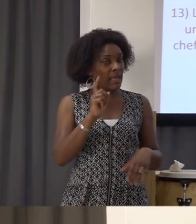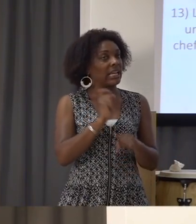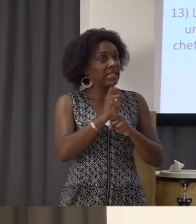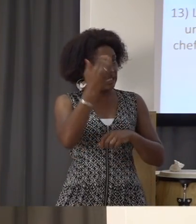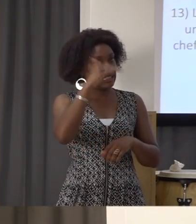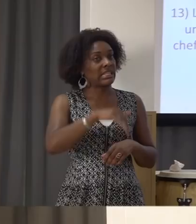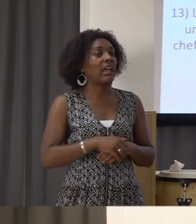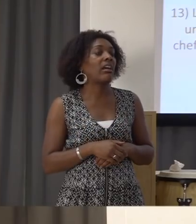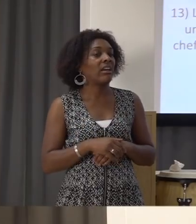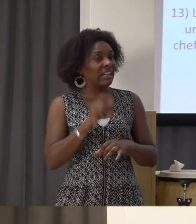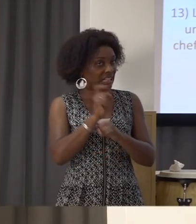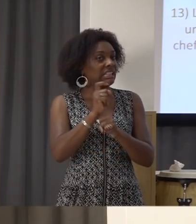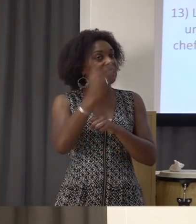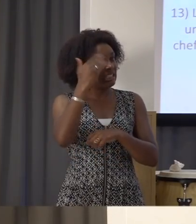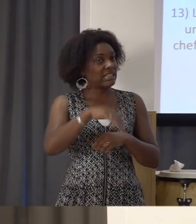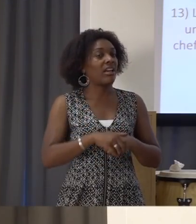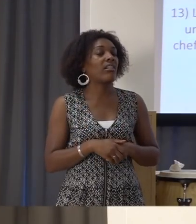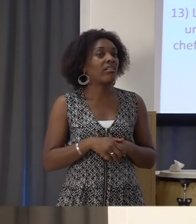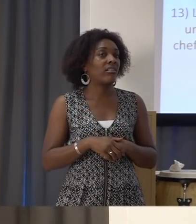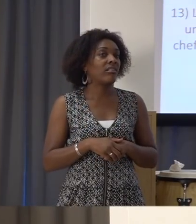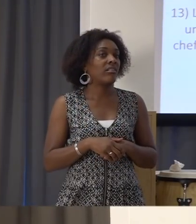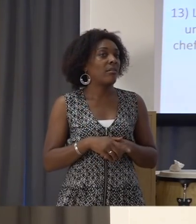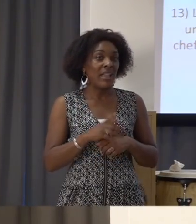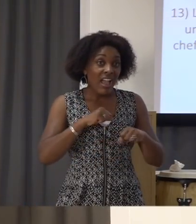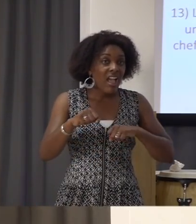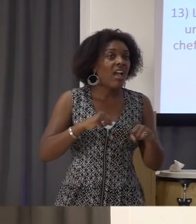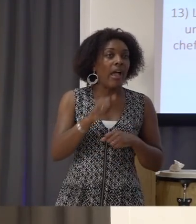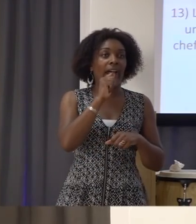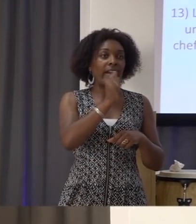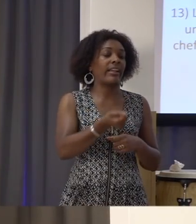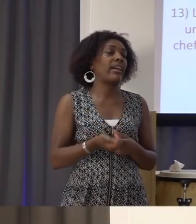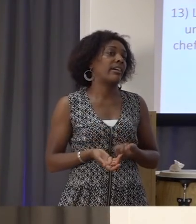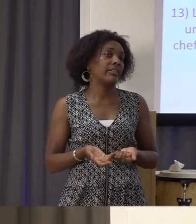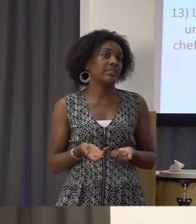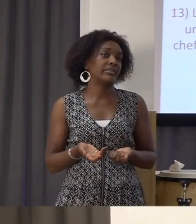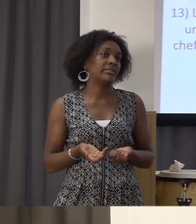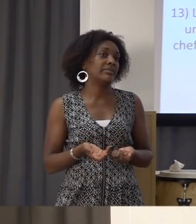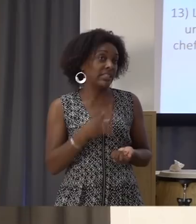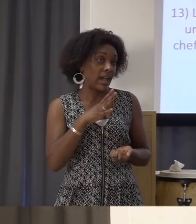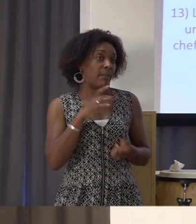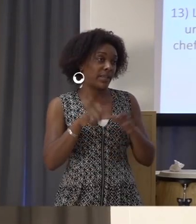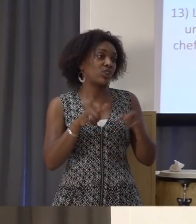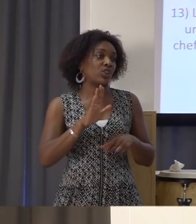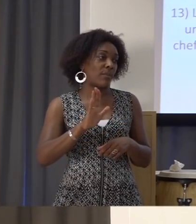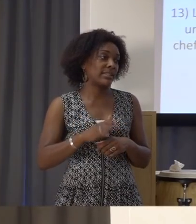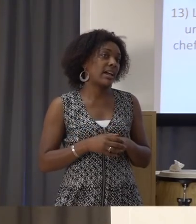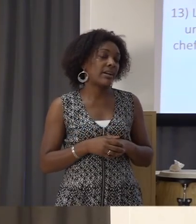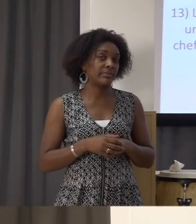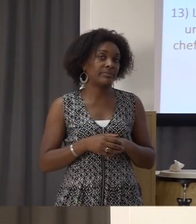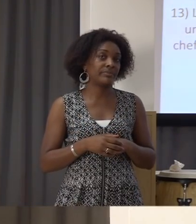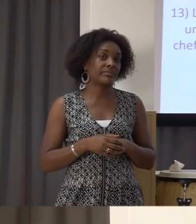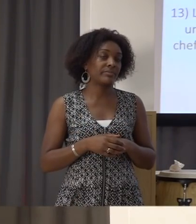Ils sont plus contents que les choses se fassent. Alléluia. Ces mêmes